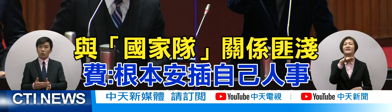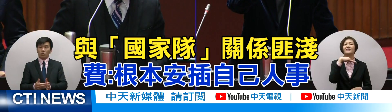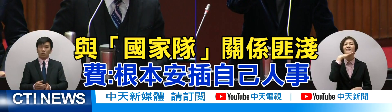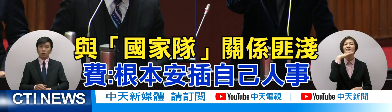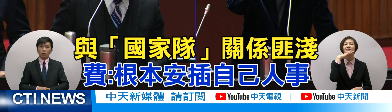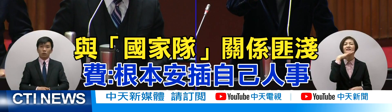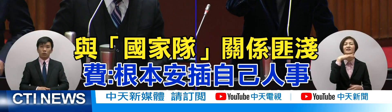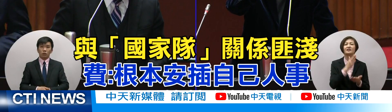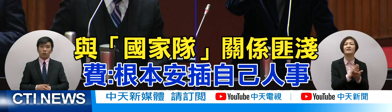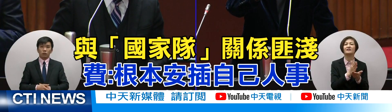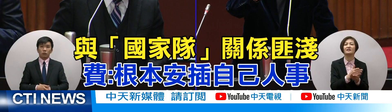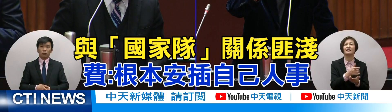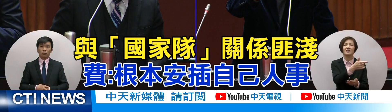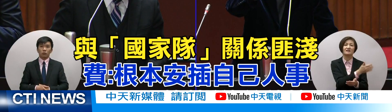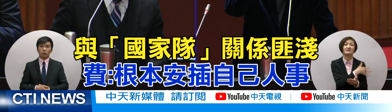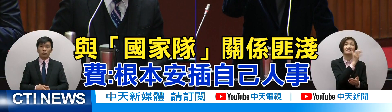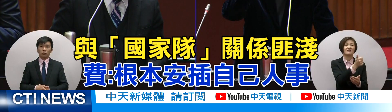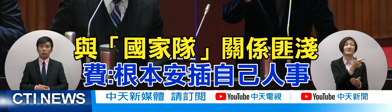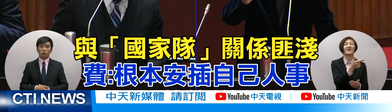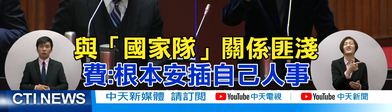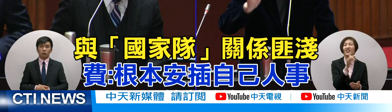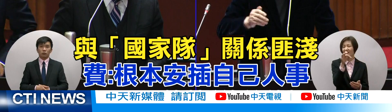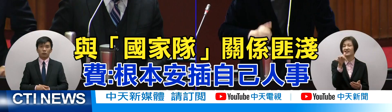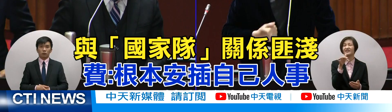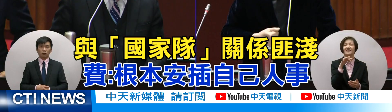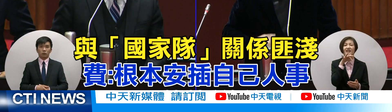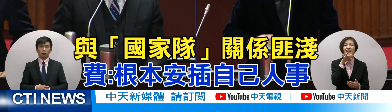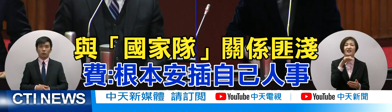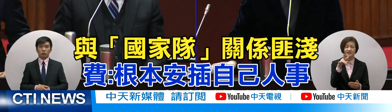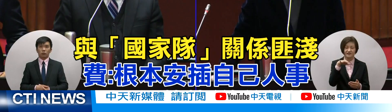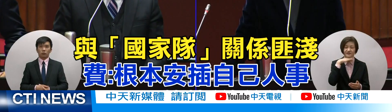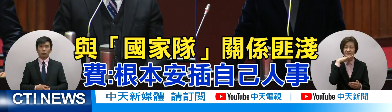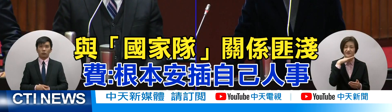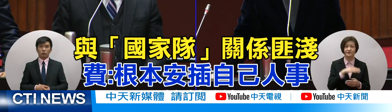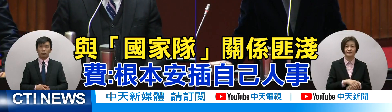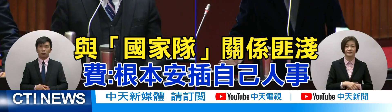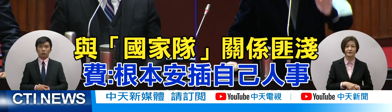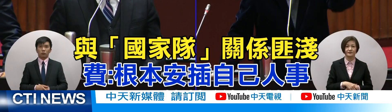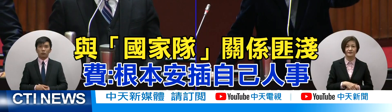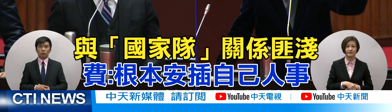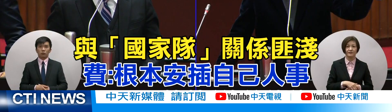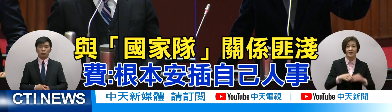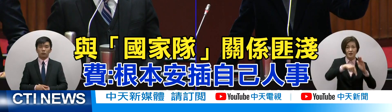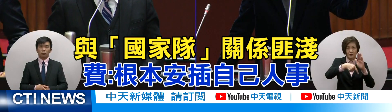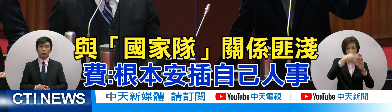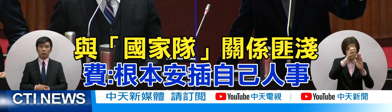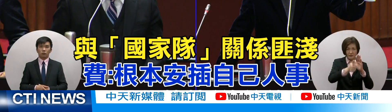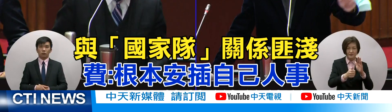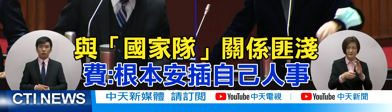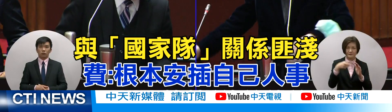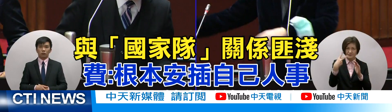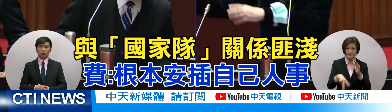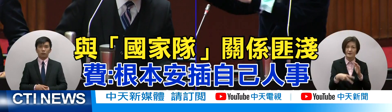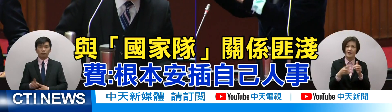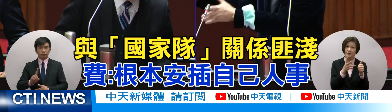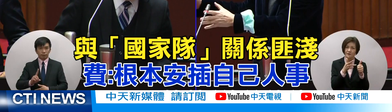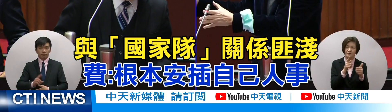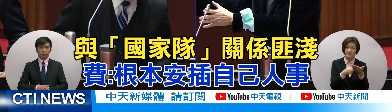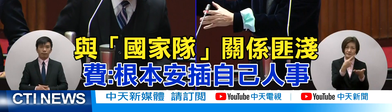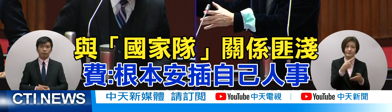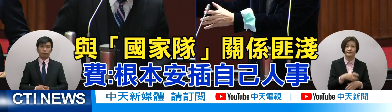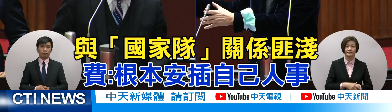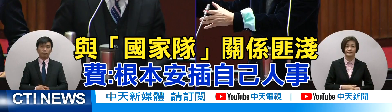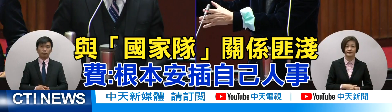的，他的话参考一下就好。吴院长，我只再讲一遍的话，你不要跳开题目啊。资